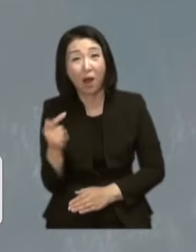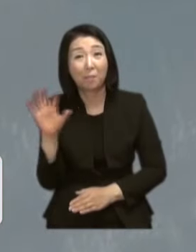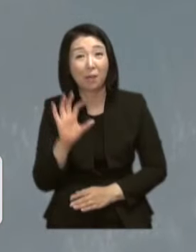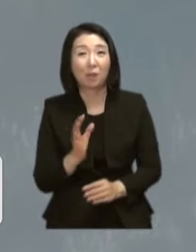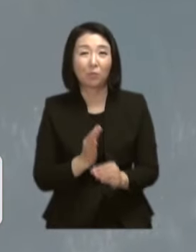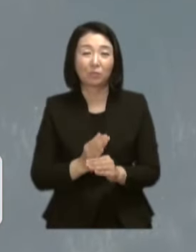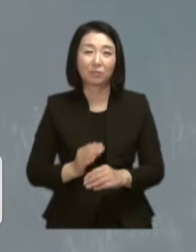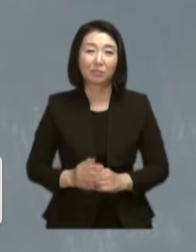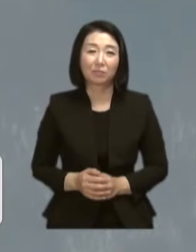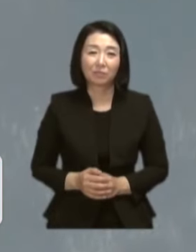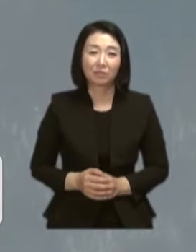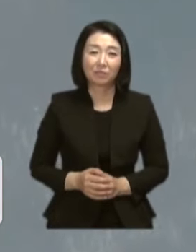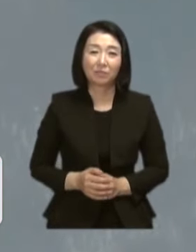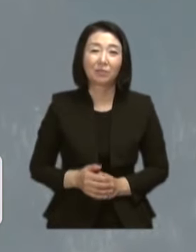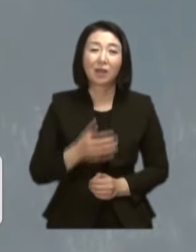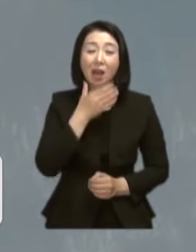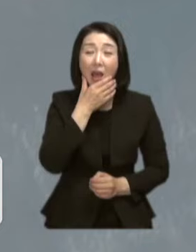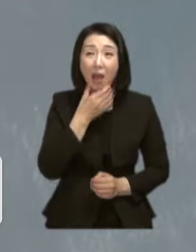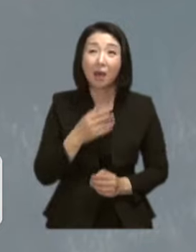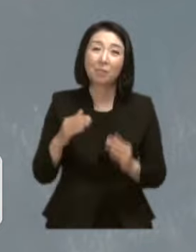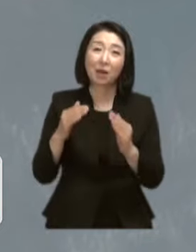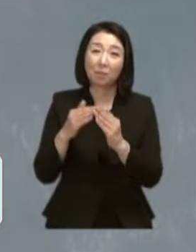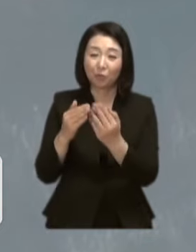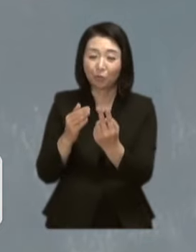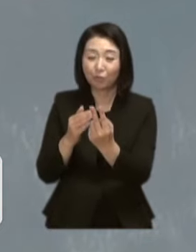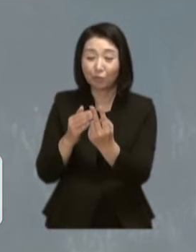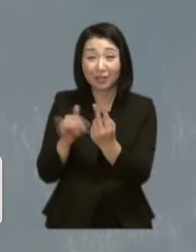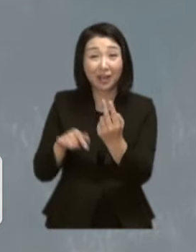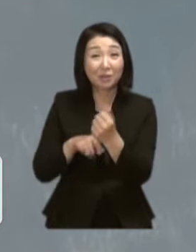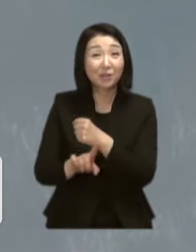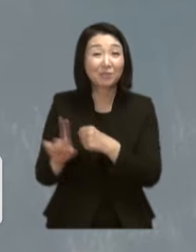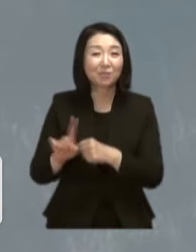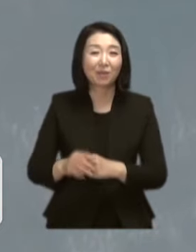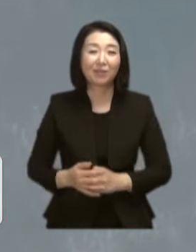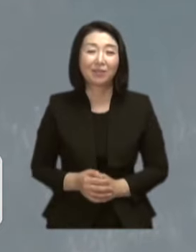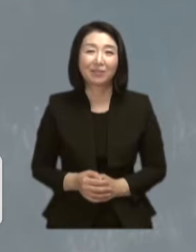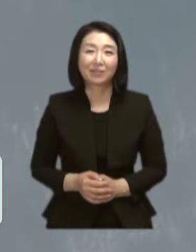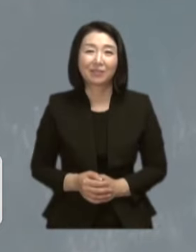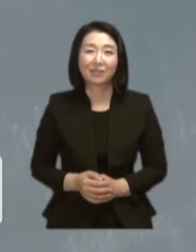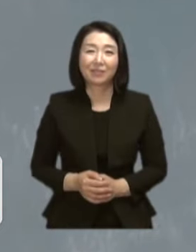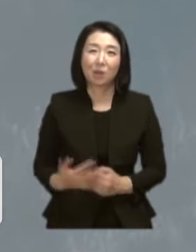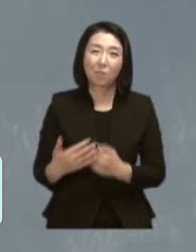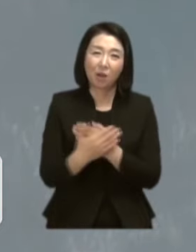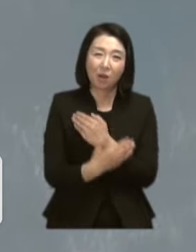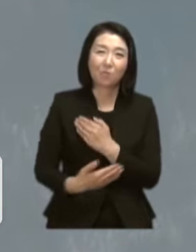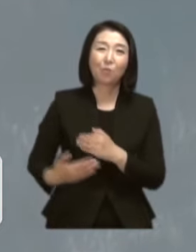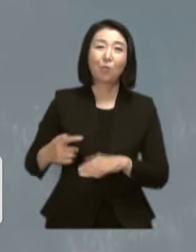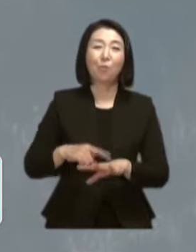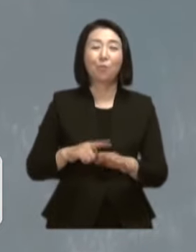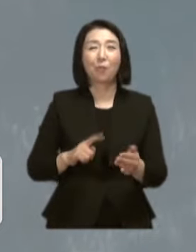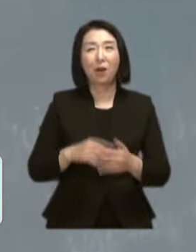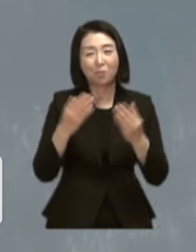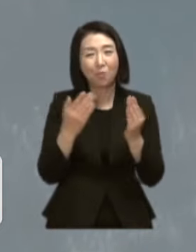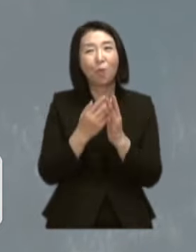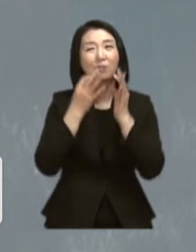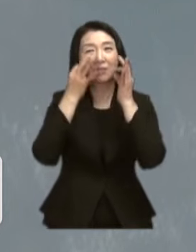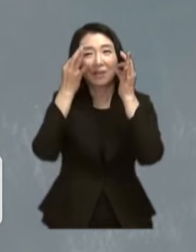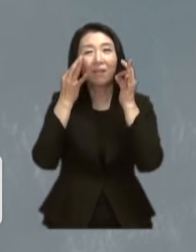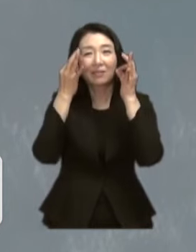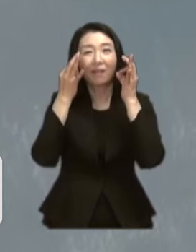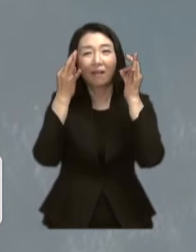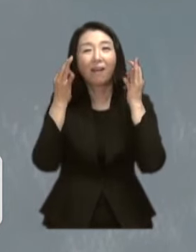도대체 해피하우스가 두 분에게 어떤 의미이길래 이렇게 정말 몸과 마음과 모든 정성을